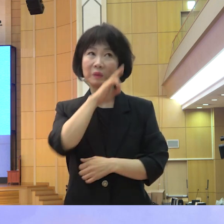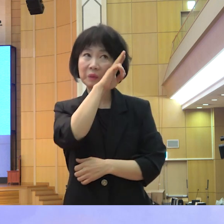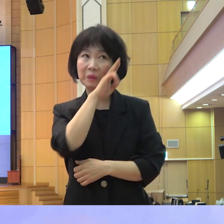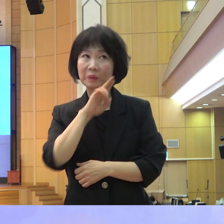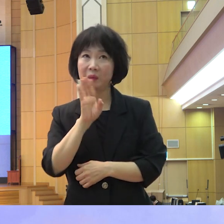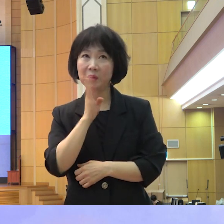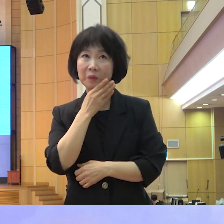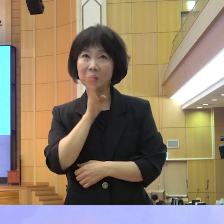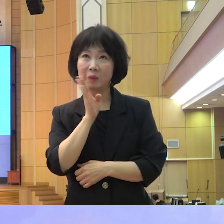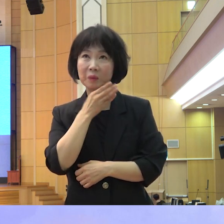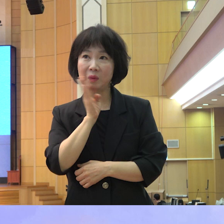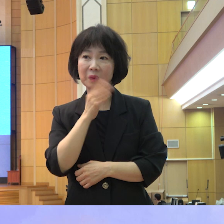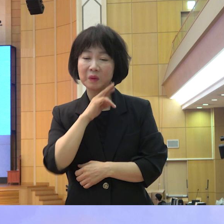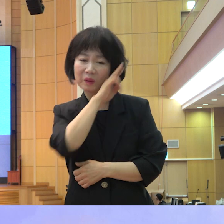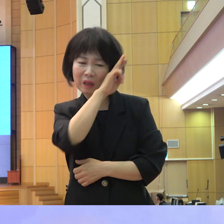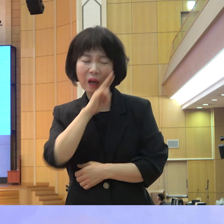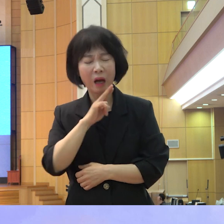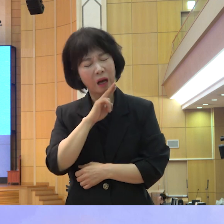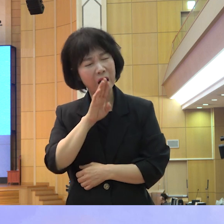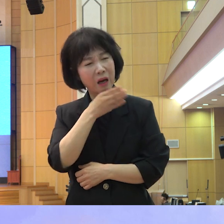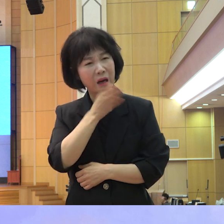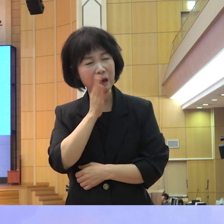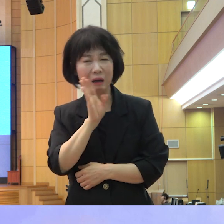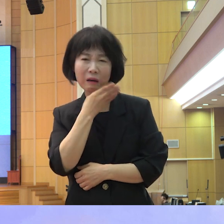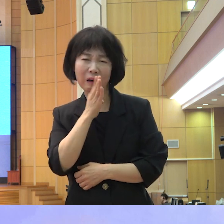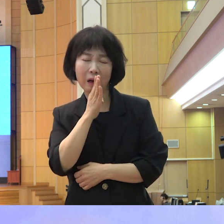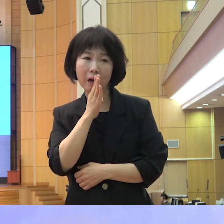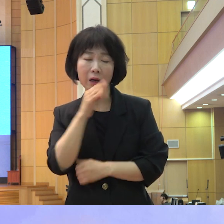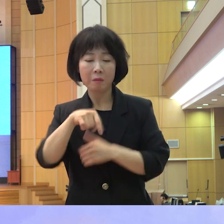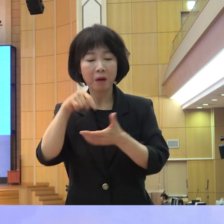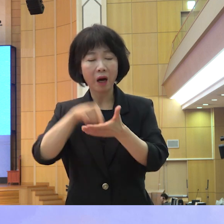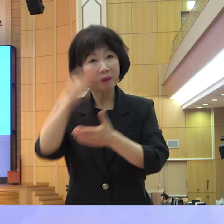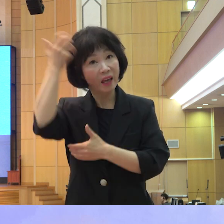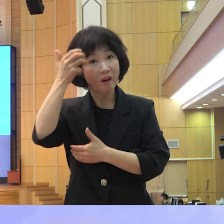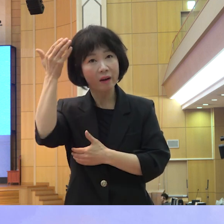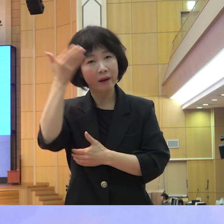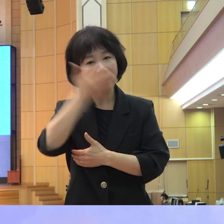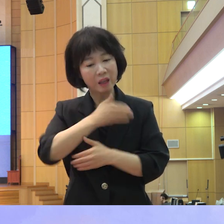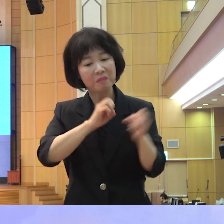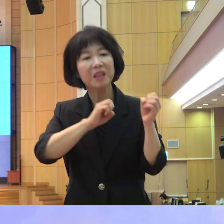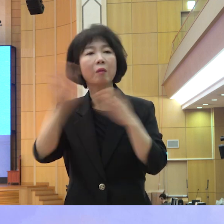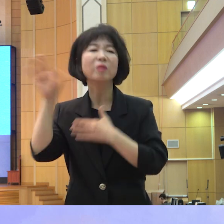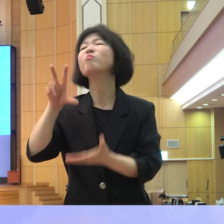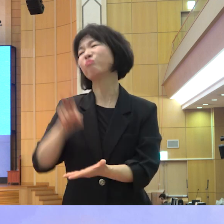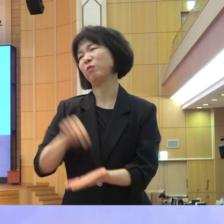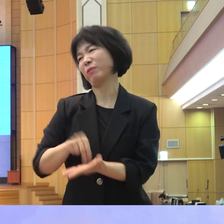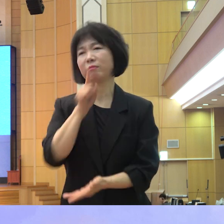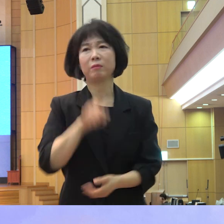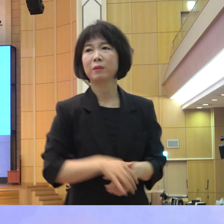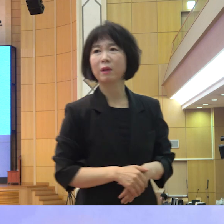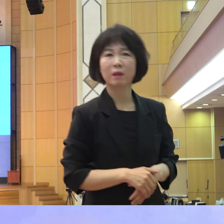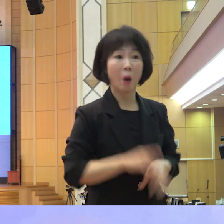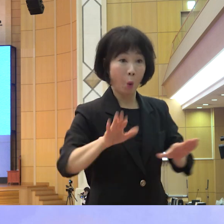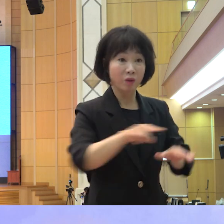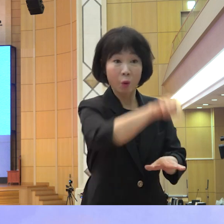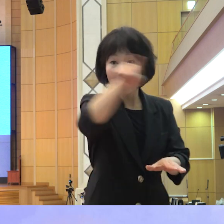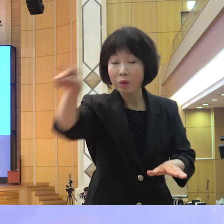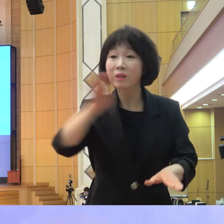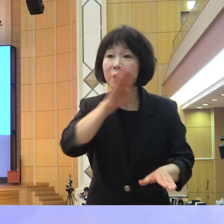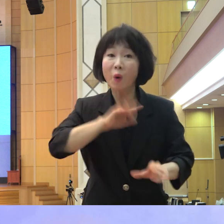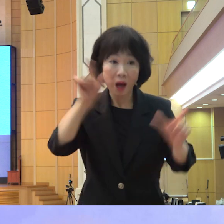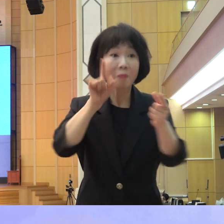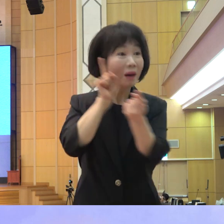마찬가지고 인생을 살면서도 마찬가지고 점점 영적인 순수함을 잃어간다는 거예요. 오늘 어린이